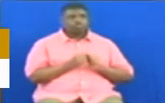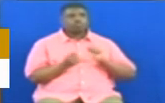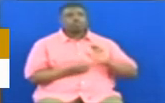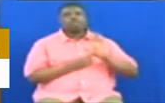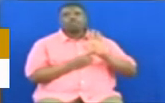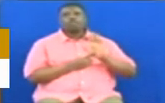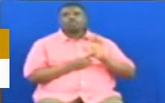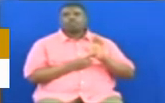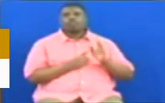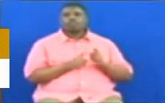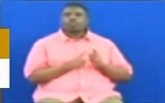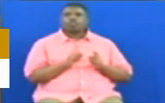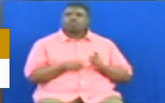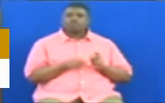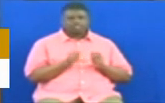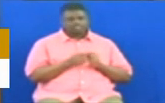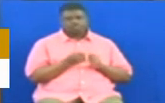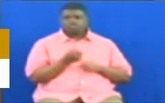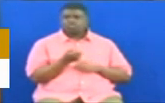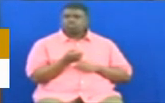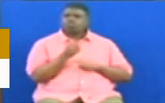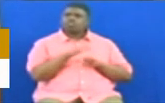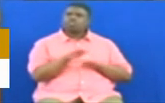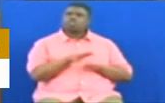kurasa 16. Kuna katika swali kadogo tuka ufafanuzi Mheshimiwa Waziri,